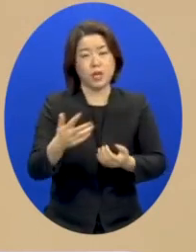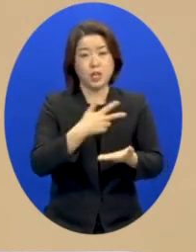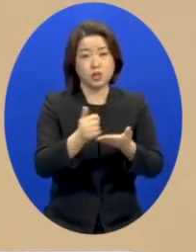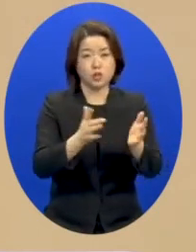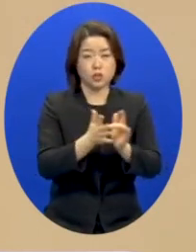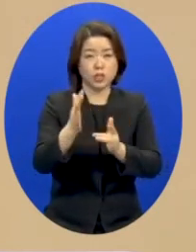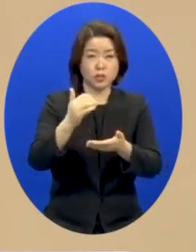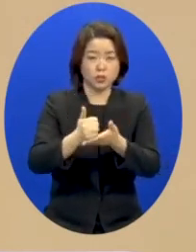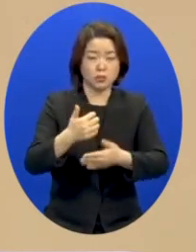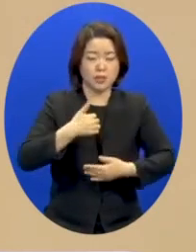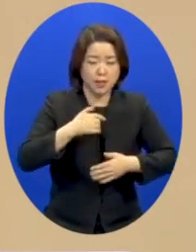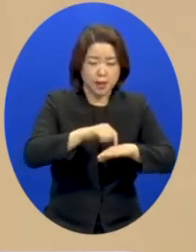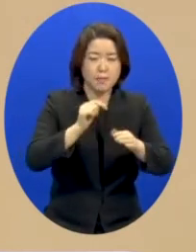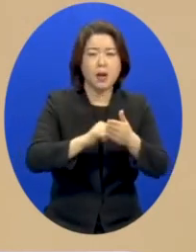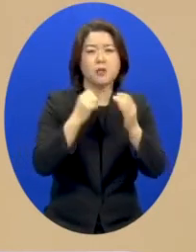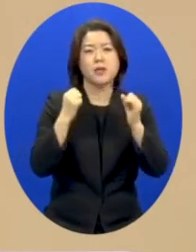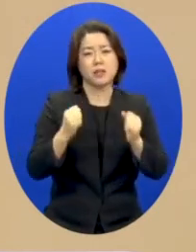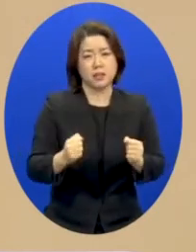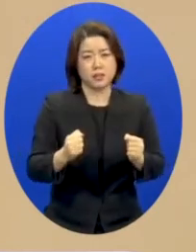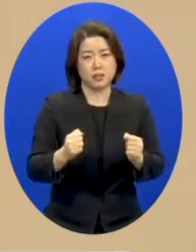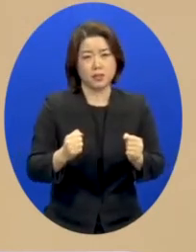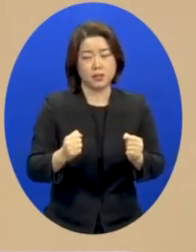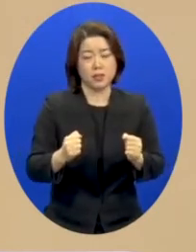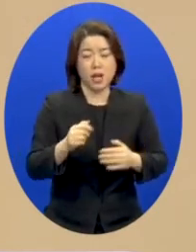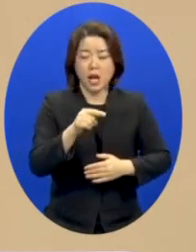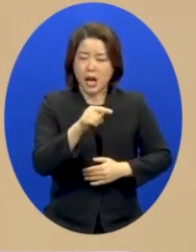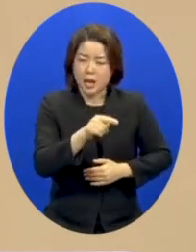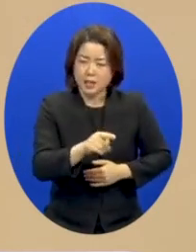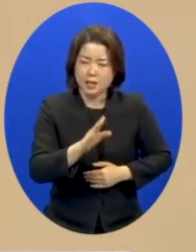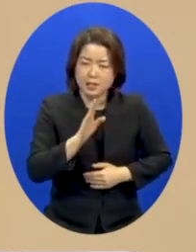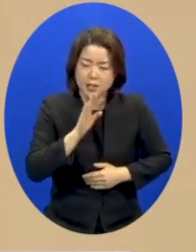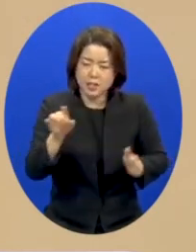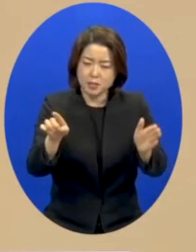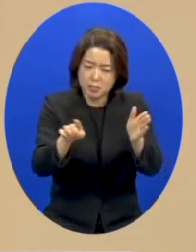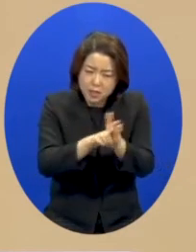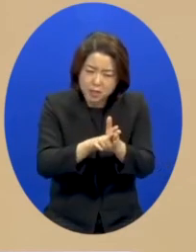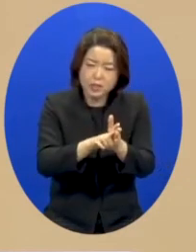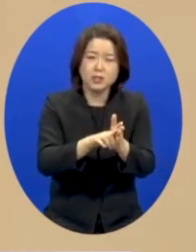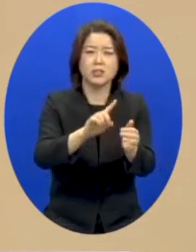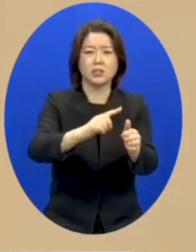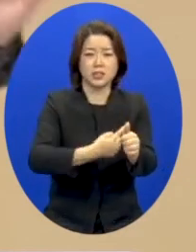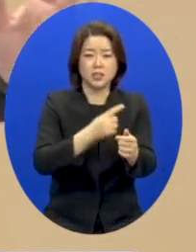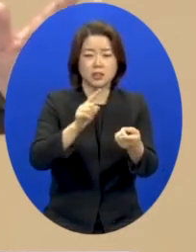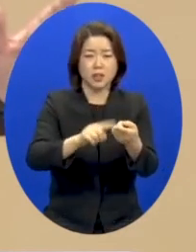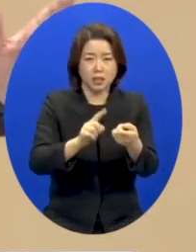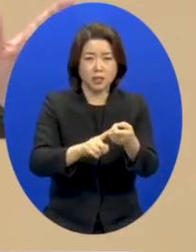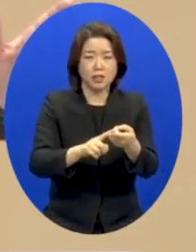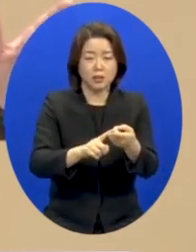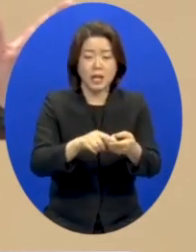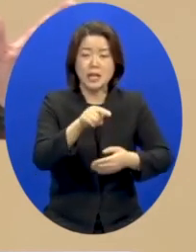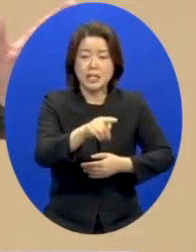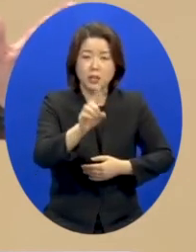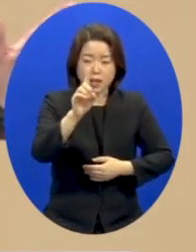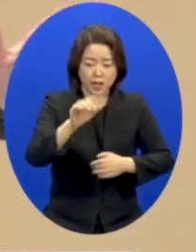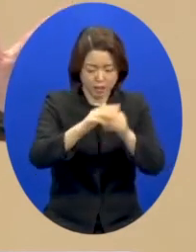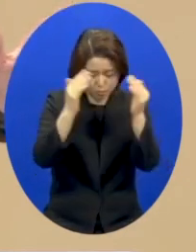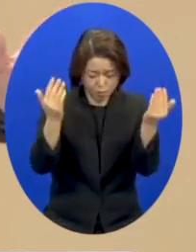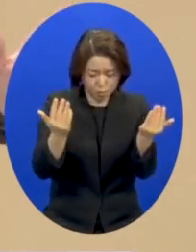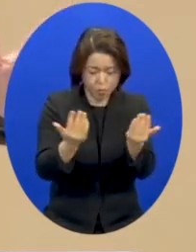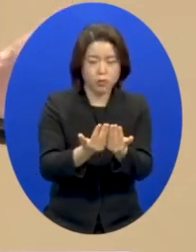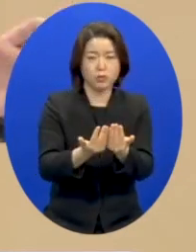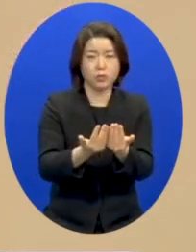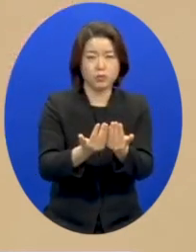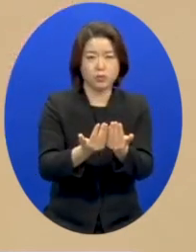예수님이 제 마음에 거하시던 이 사실이 정말 믿어지는 거 하나가 모든 것이었습니다.